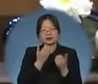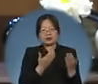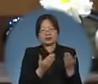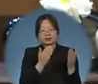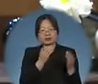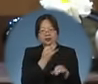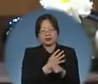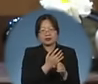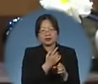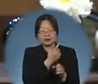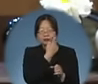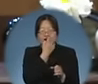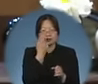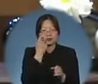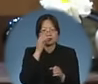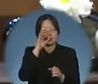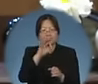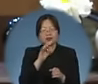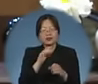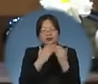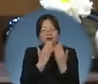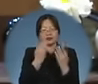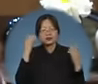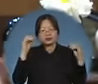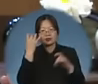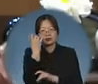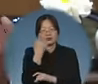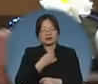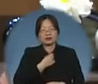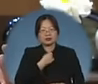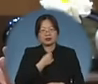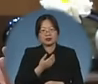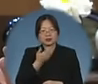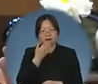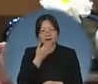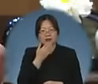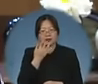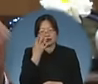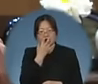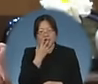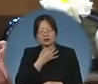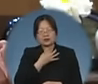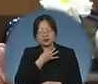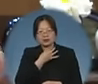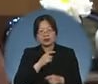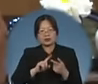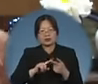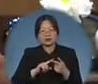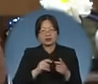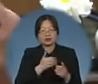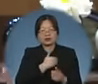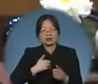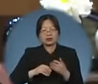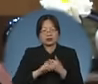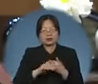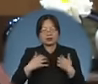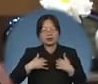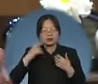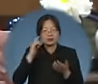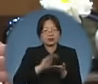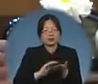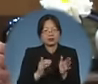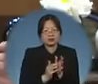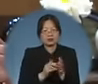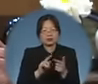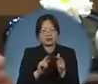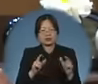증명하면 모든 동물의 기본적인 욕구, 식욕과 성욕, 네. 이것이 충족되면 그것이 즐거움과 쾌감을 주고 네.